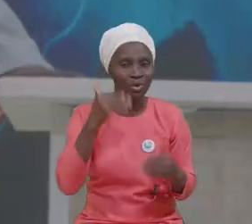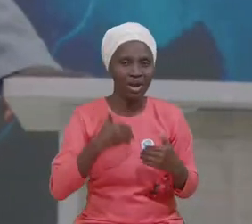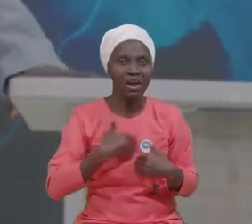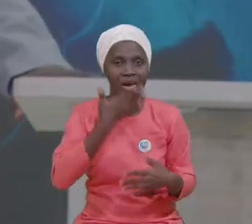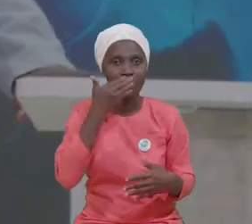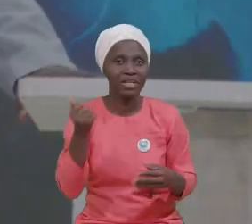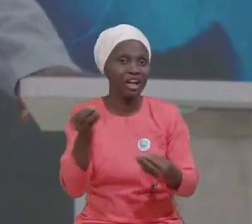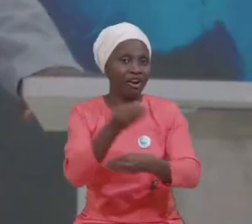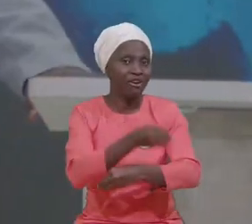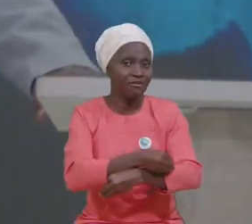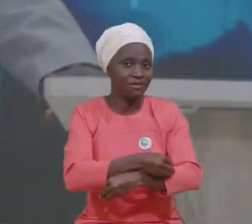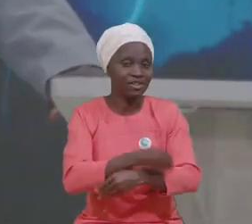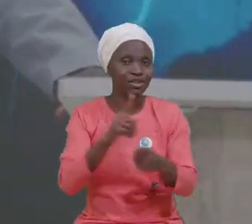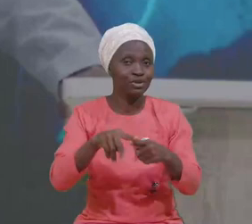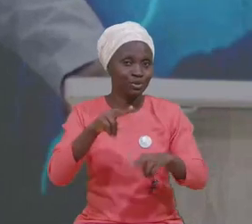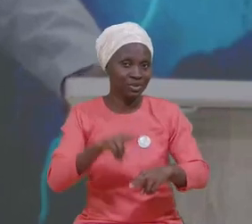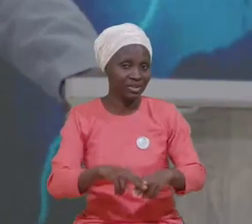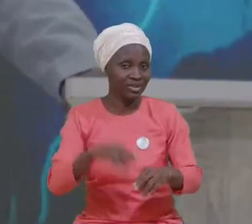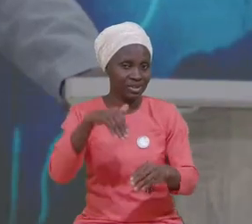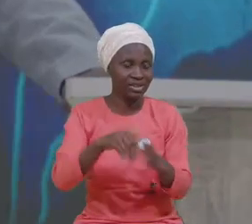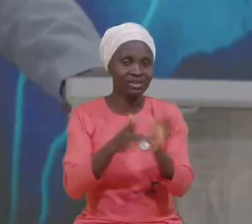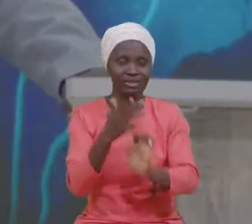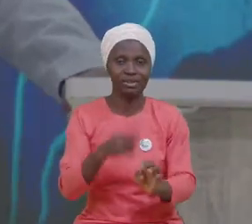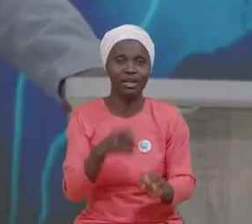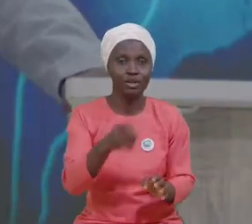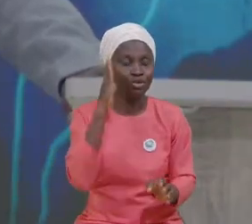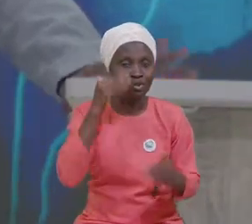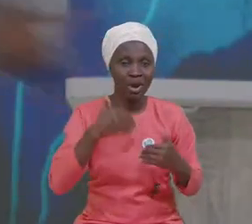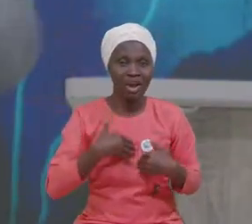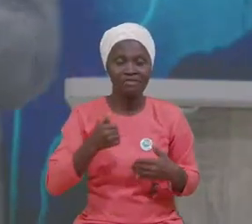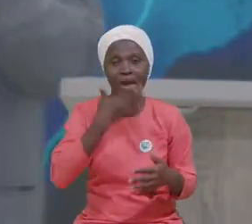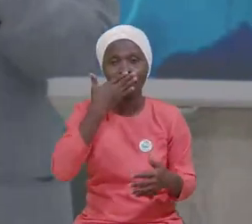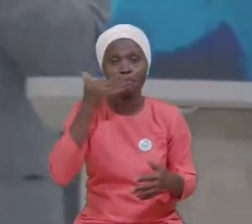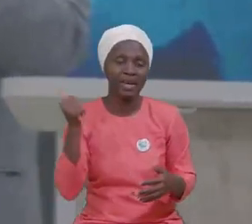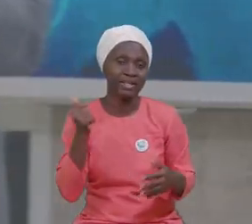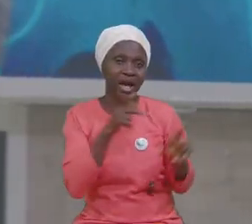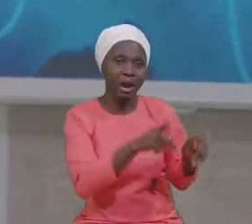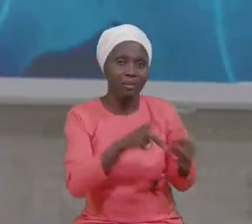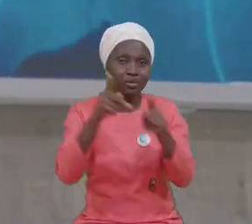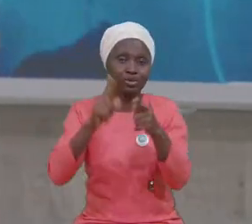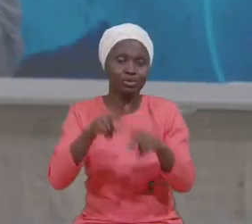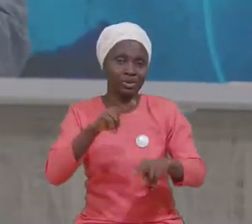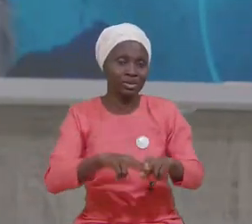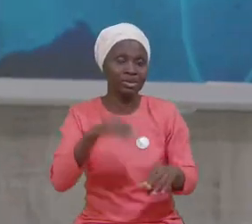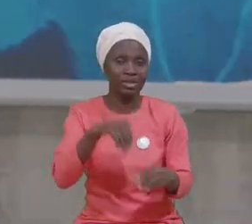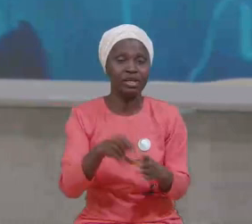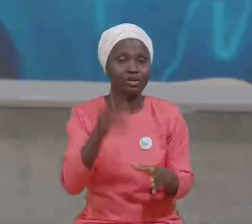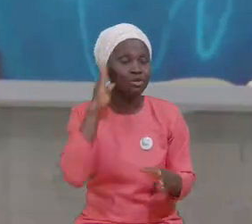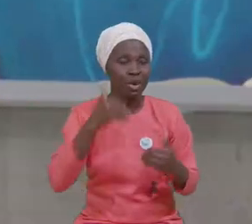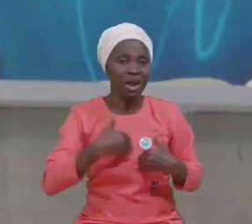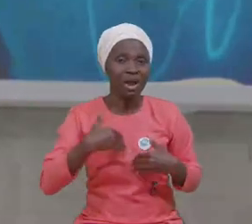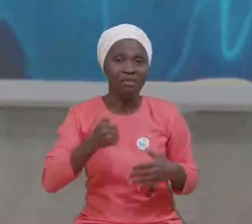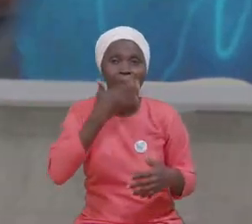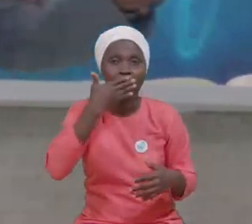meilleur bureau où t'asseoir. Tu auras une meilleure position où tu vas t'asseoir confortablement. Tu auras une